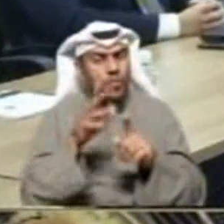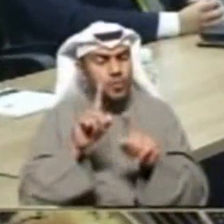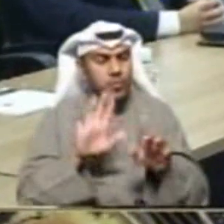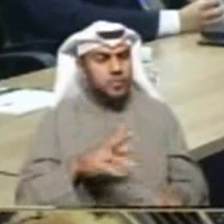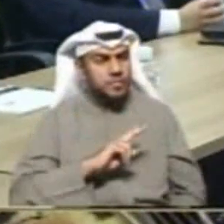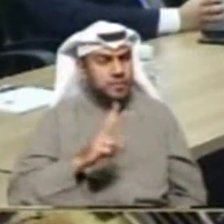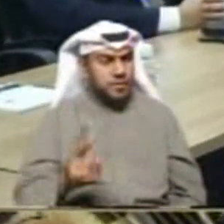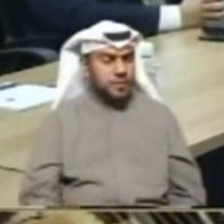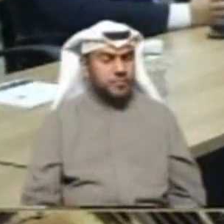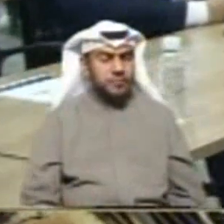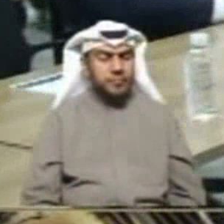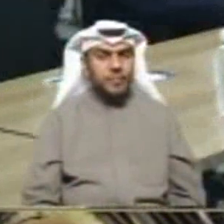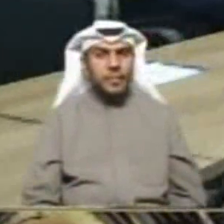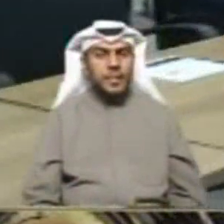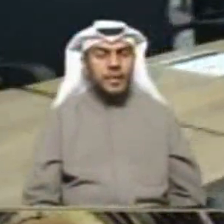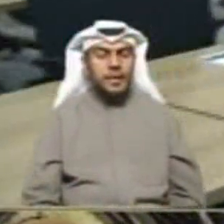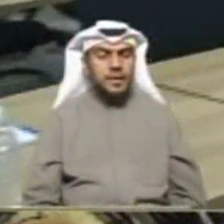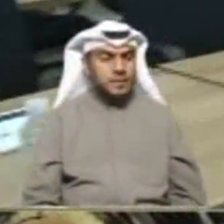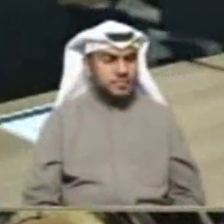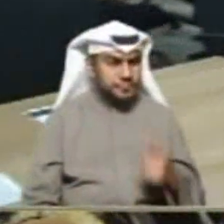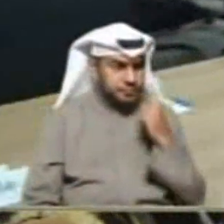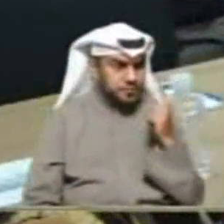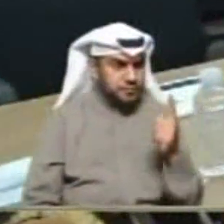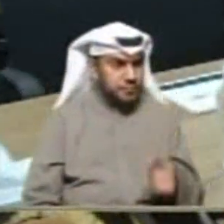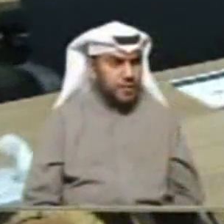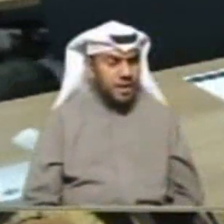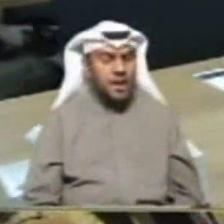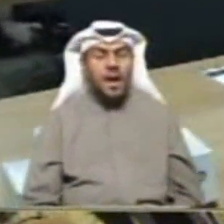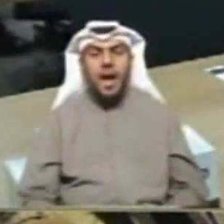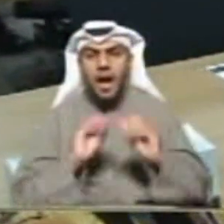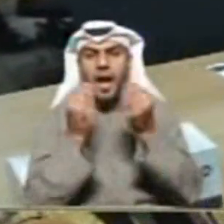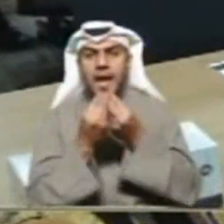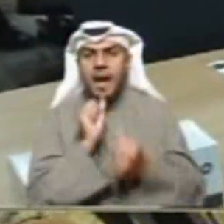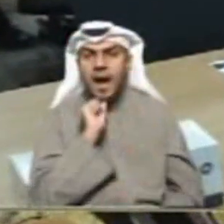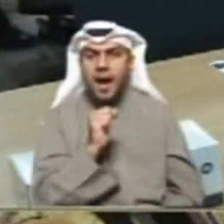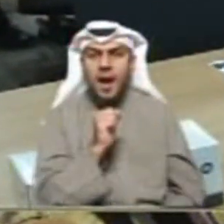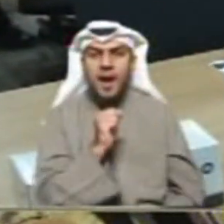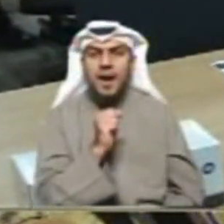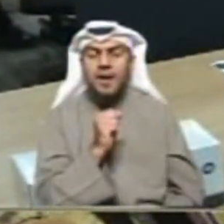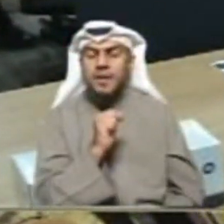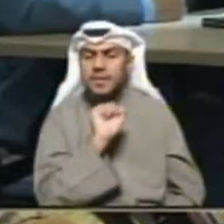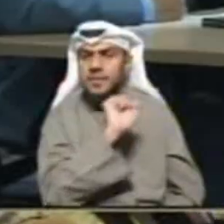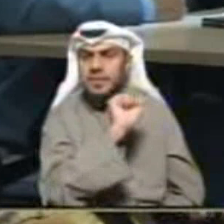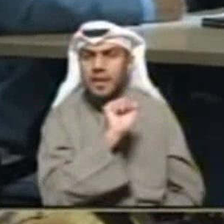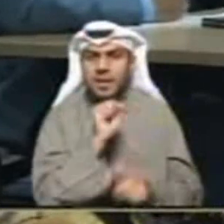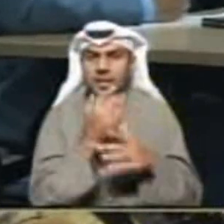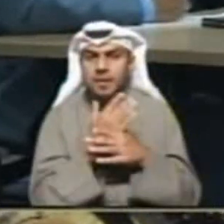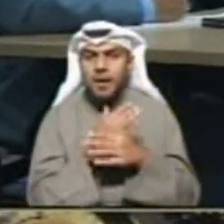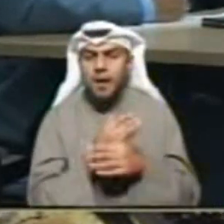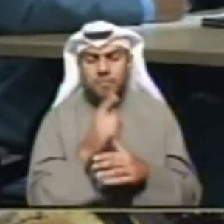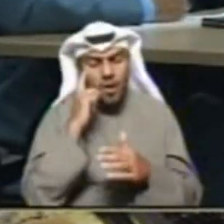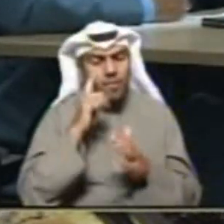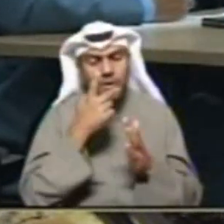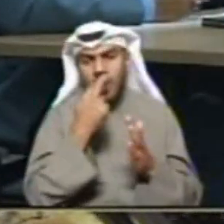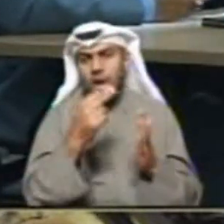XBRL يساعد على تعزيز الشفافية والإفصاح في أسواق المال من خلال توفير نظام آلي للإفصاح عن البيانات